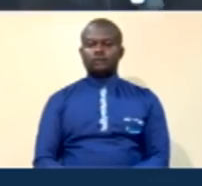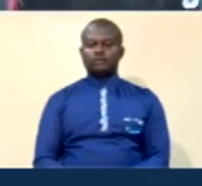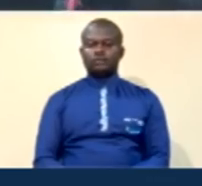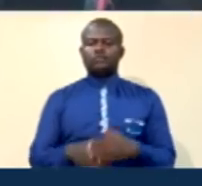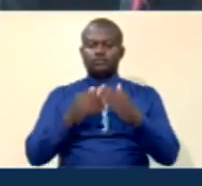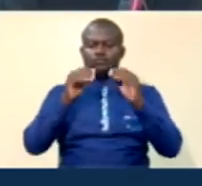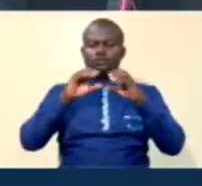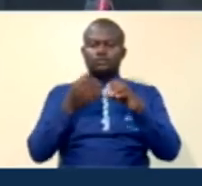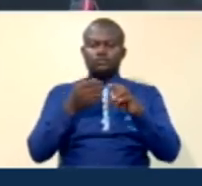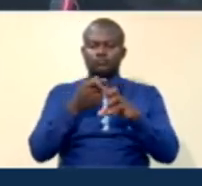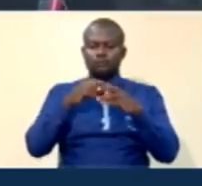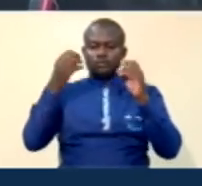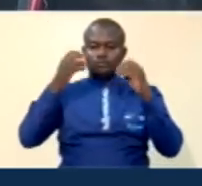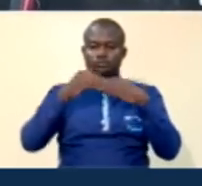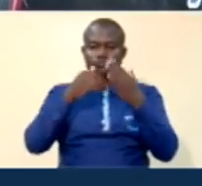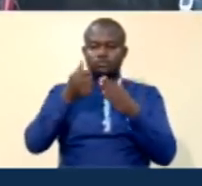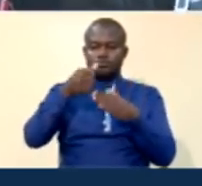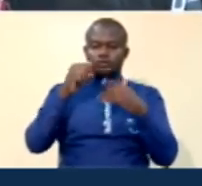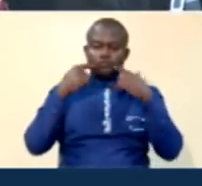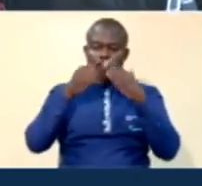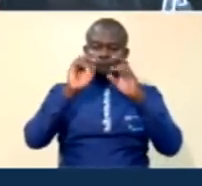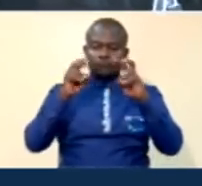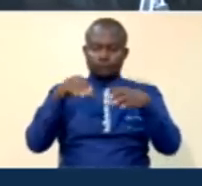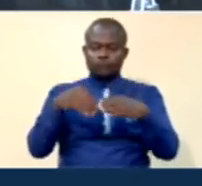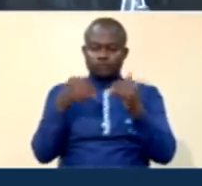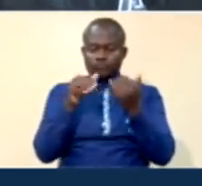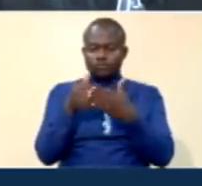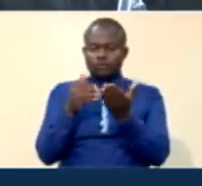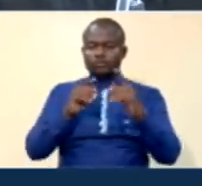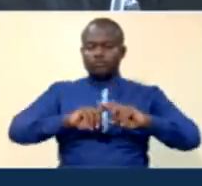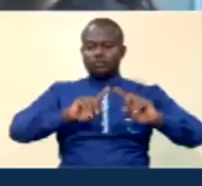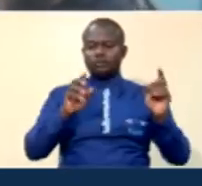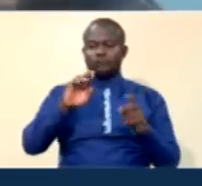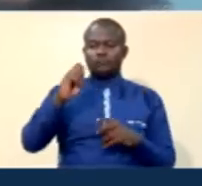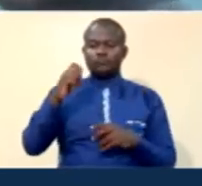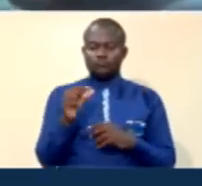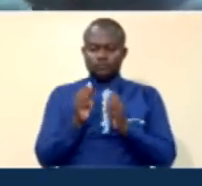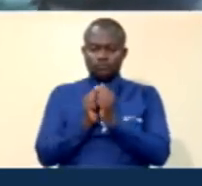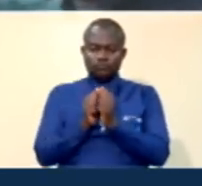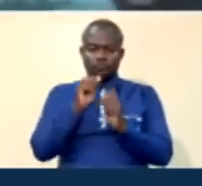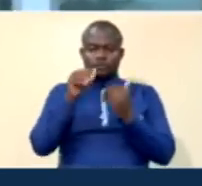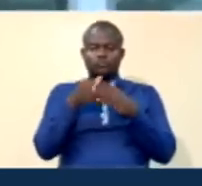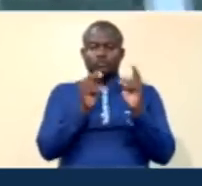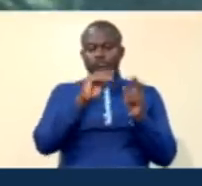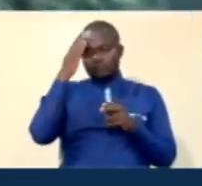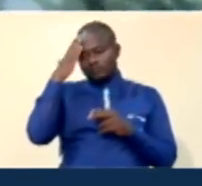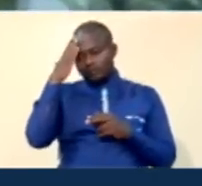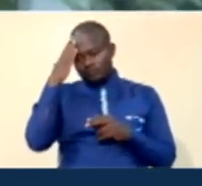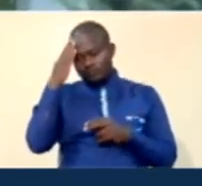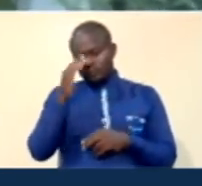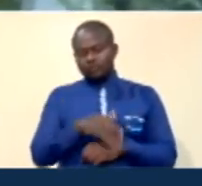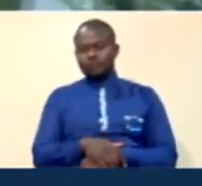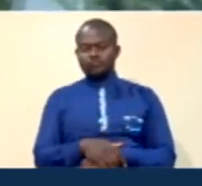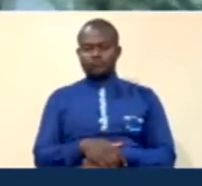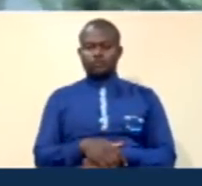Mbere yuko ikipe yaguruka i Kigali, ubuyobozi bwayo bwatangaje ko ikipe izakina imikino izaba itandukanye na Reg Basketball Club abantu basanzwe bazi.